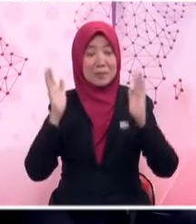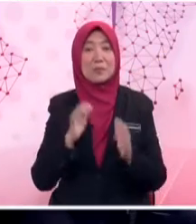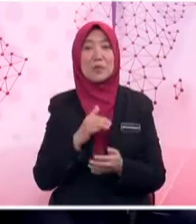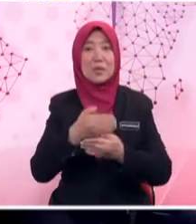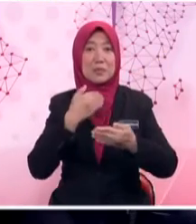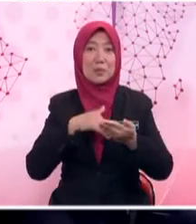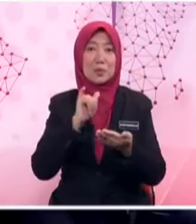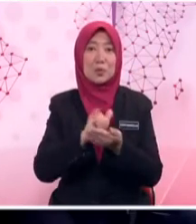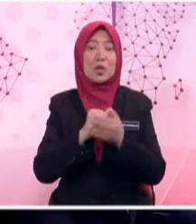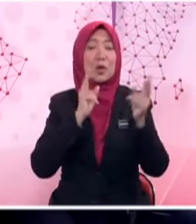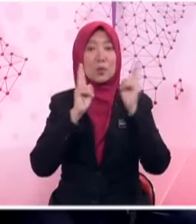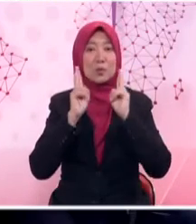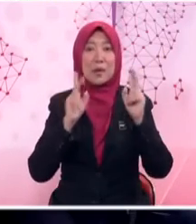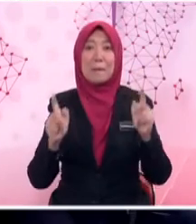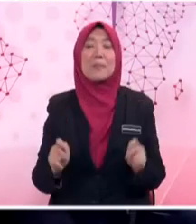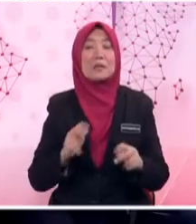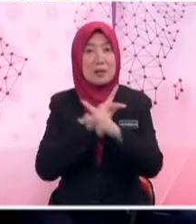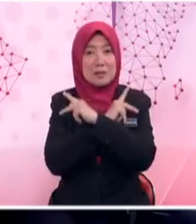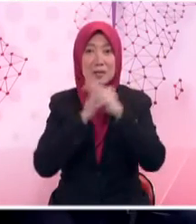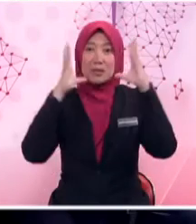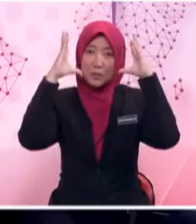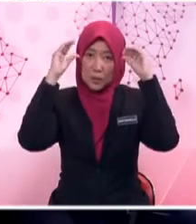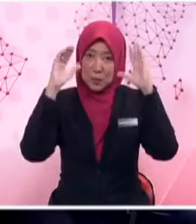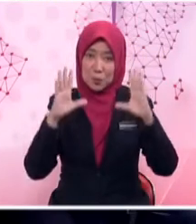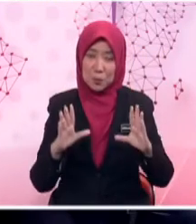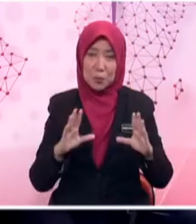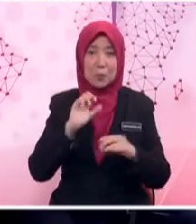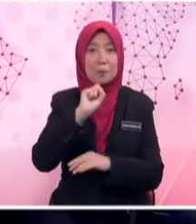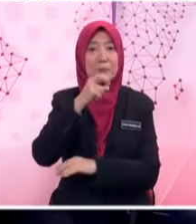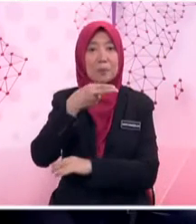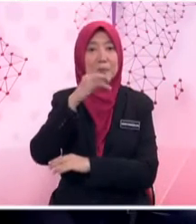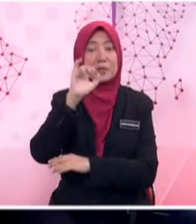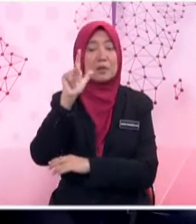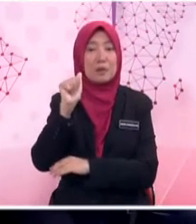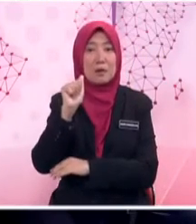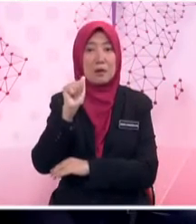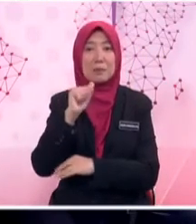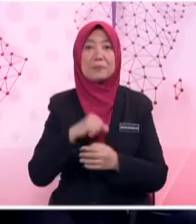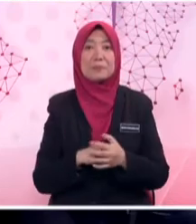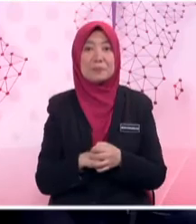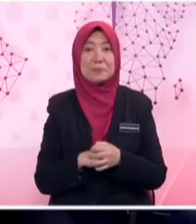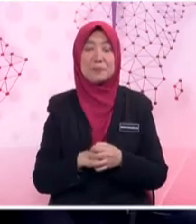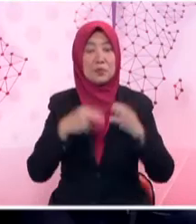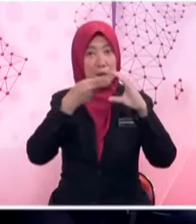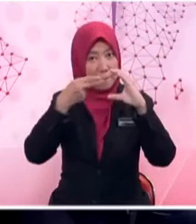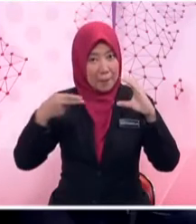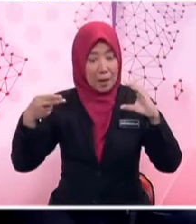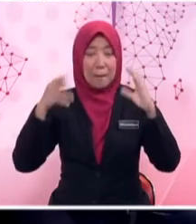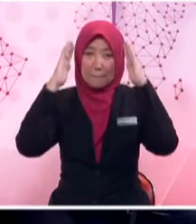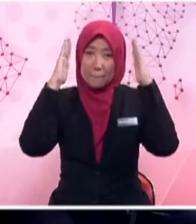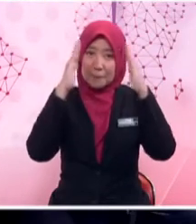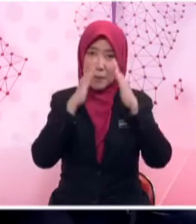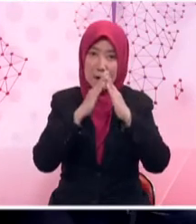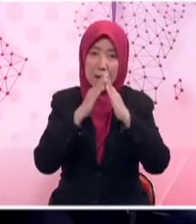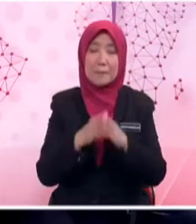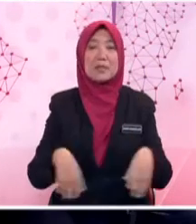kasih kepada Cikgu Sushila Sinatambi selaku penyelaras pendidikan khas Sekolah Kebangsaan Manson Cameron Highlands Pahang